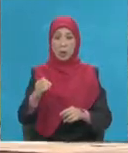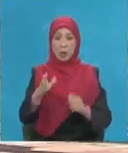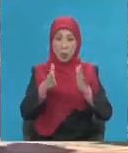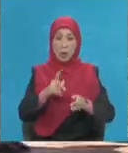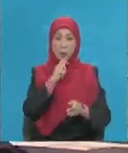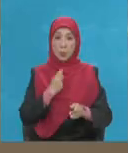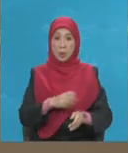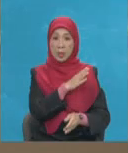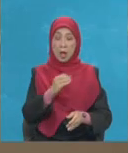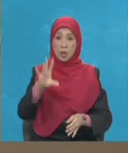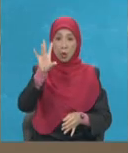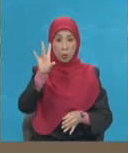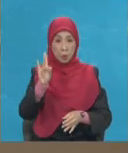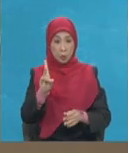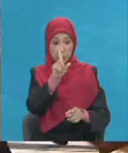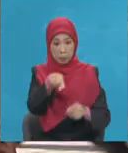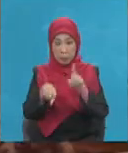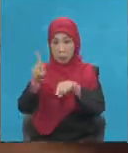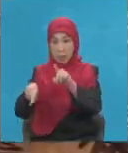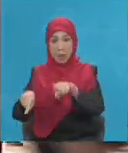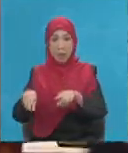Emas dan 7 Puak Jati Brunei.